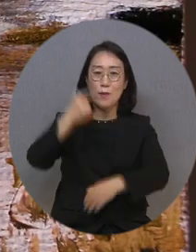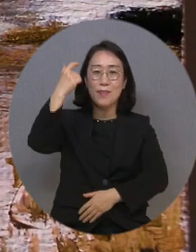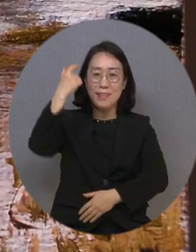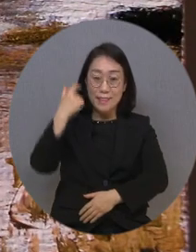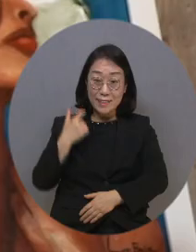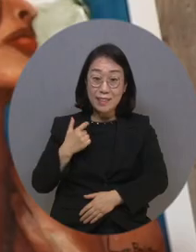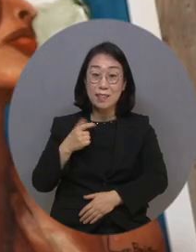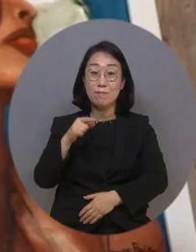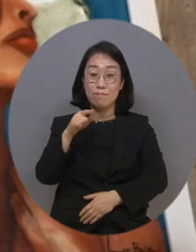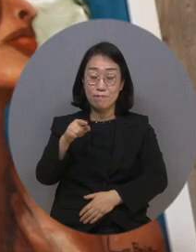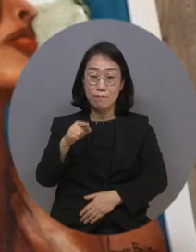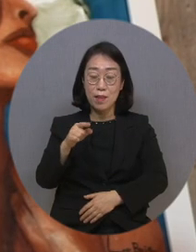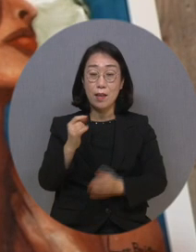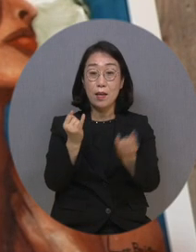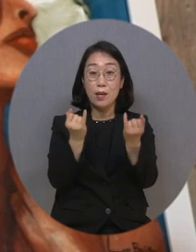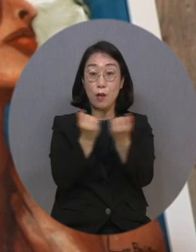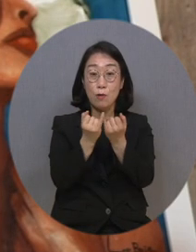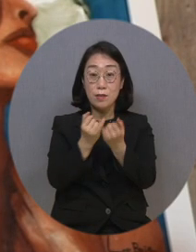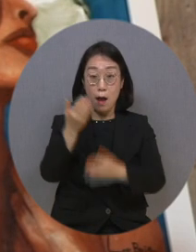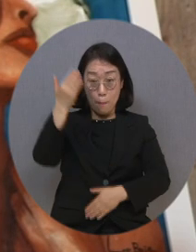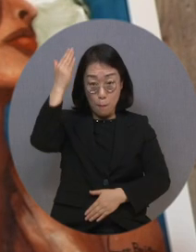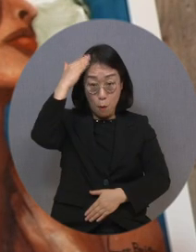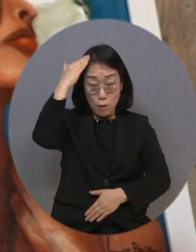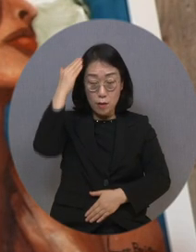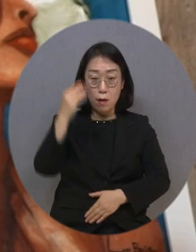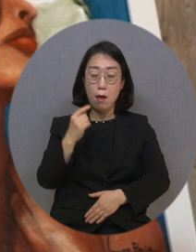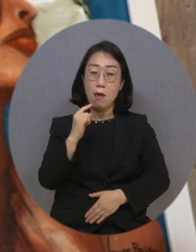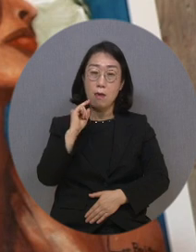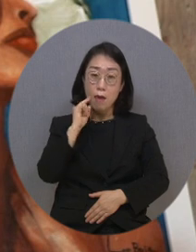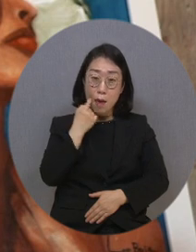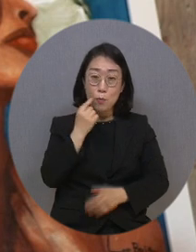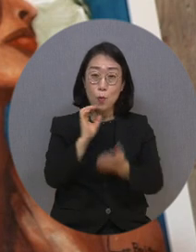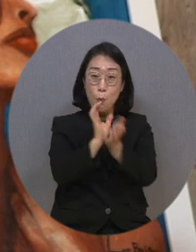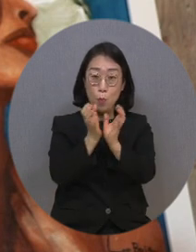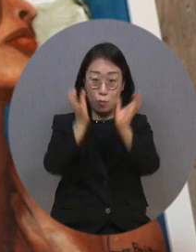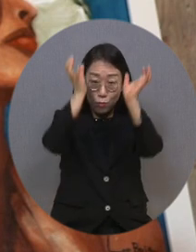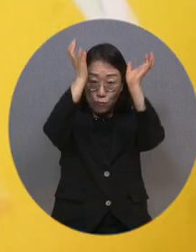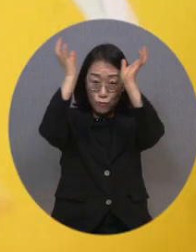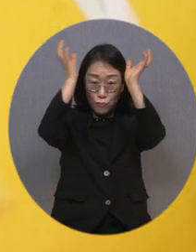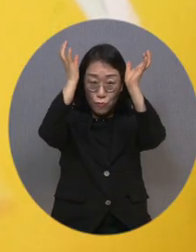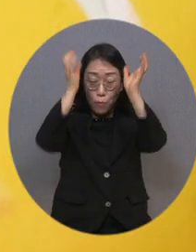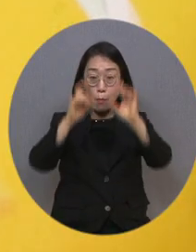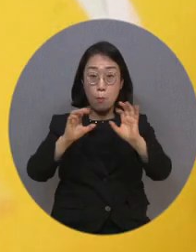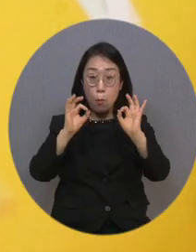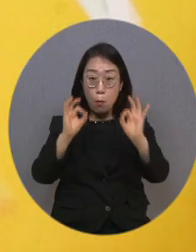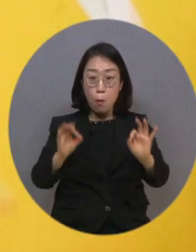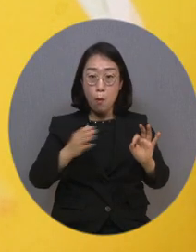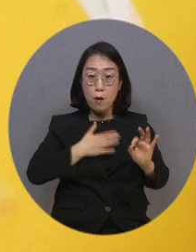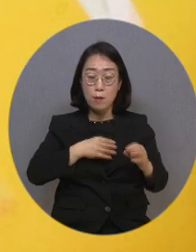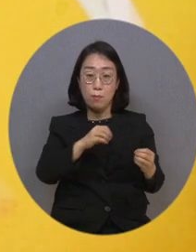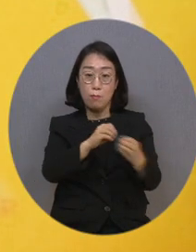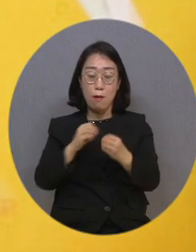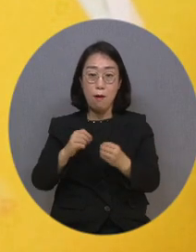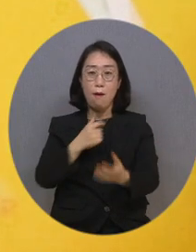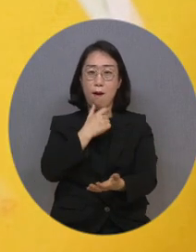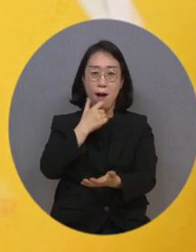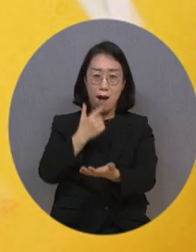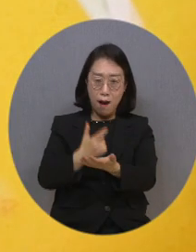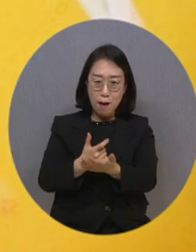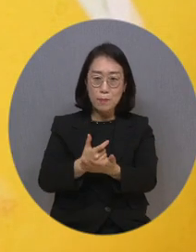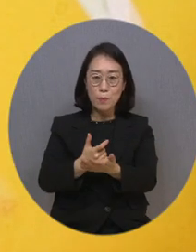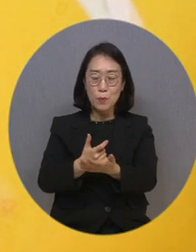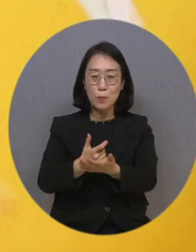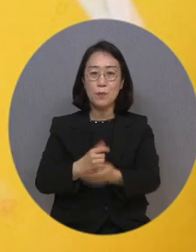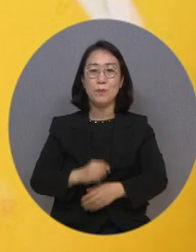느낌이 들며 여인의 머리에 화사하고 풍성하게 핀 꽃들은 기분까지 황홀하게 만들어